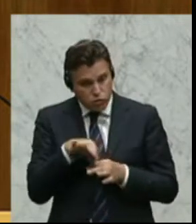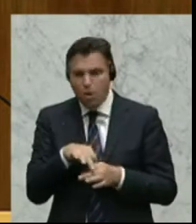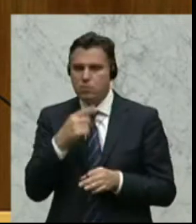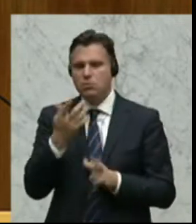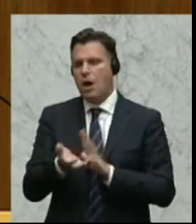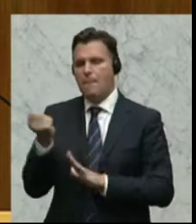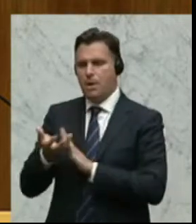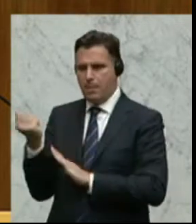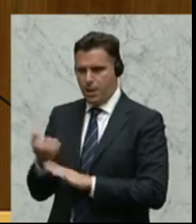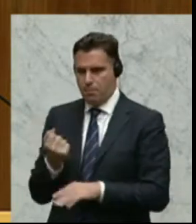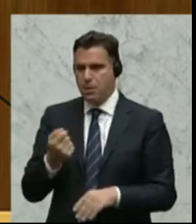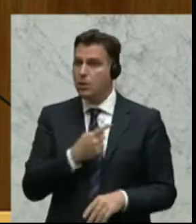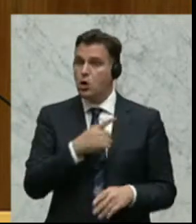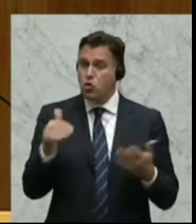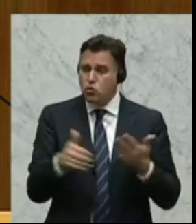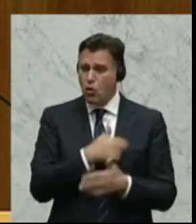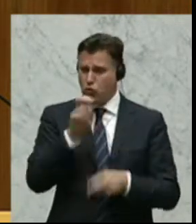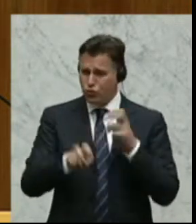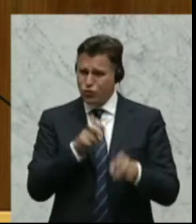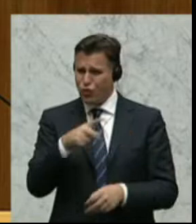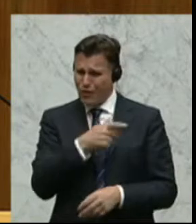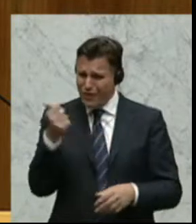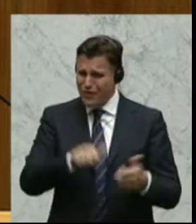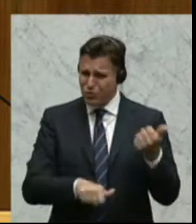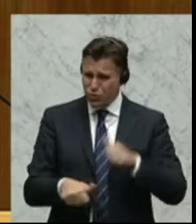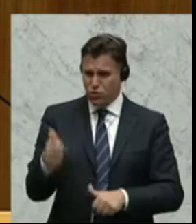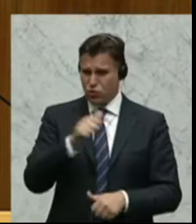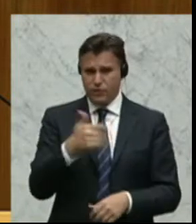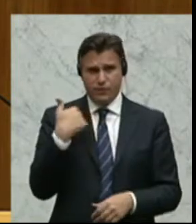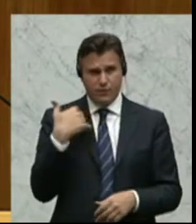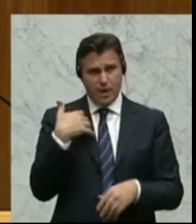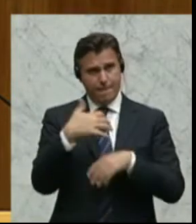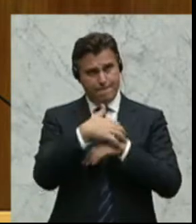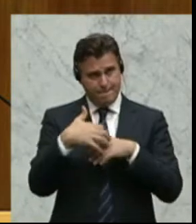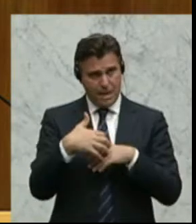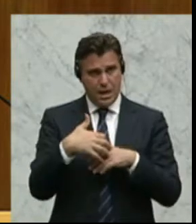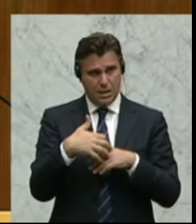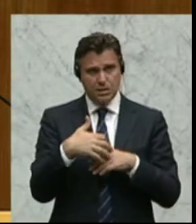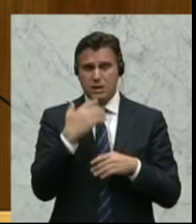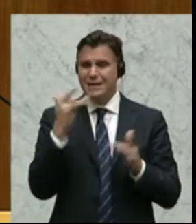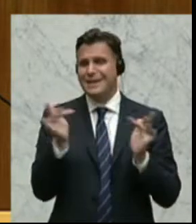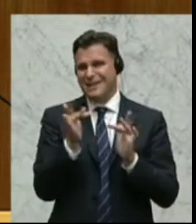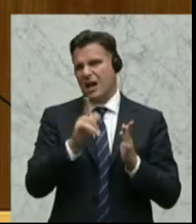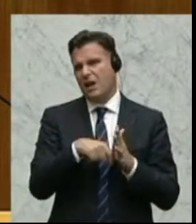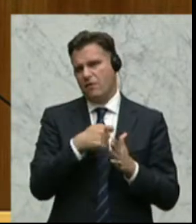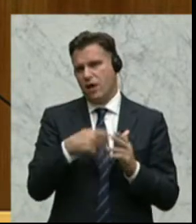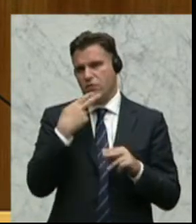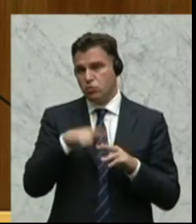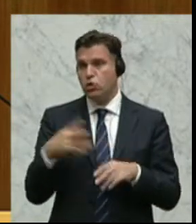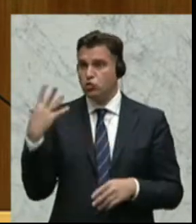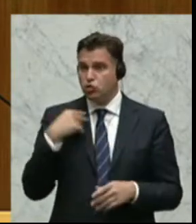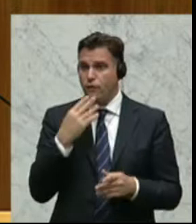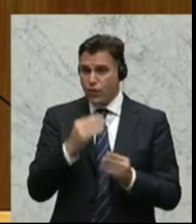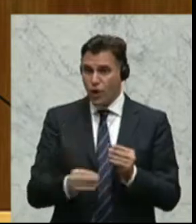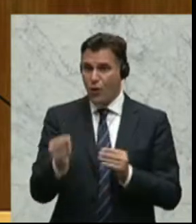Steuern nachzudenken, nachdem Sie erst im März entgegen der Wahlversprechen, aber das ist ein anderes Thema, wieder die Steuern erhöht haben, sollten Sie